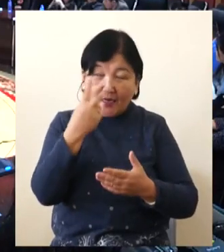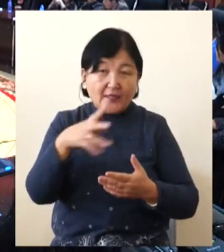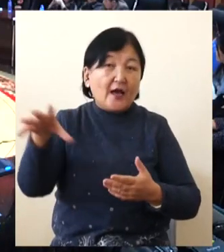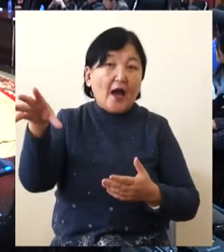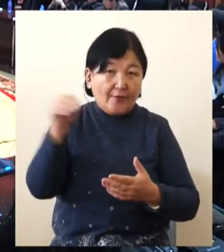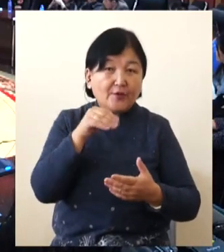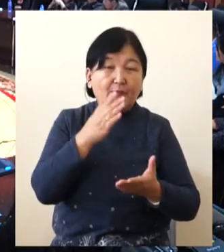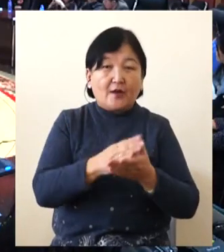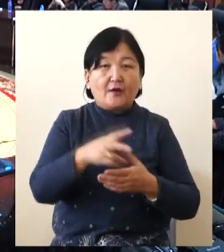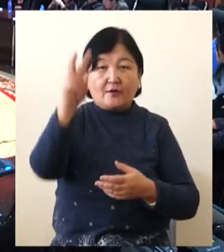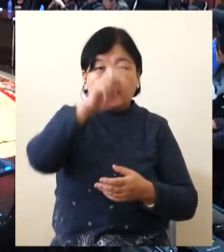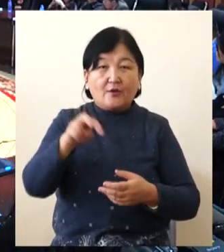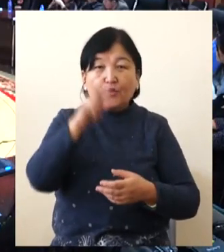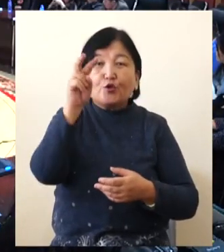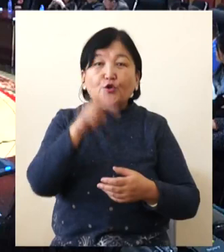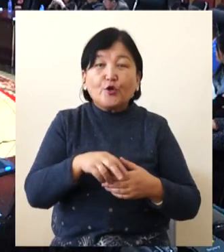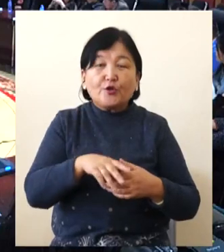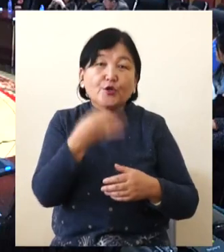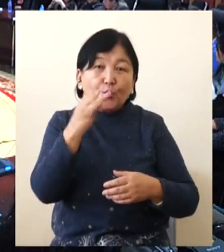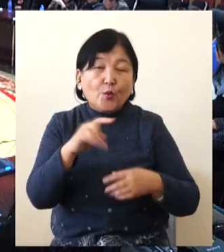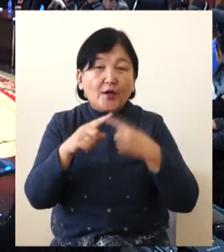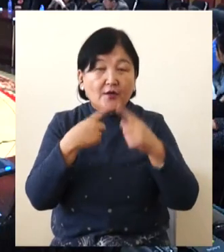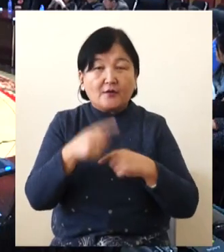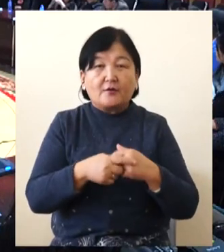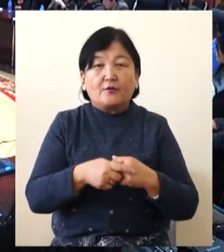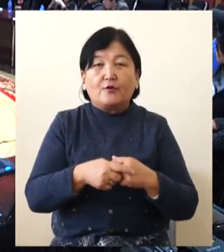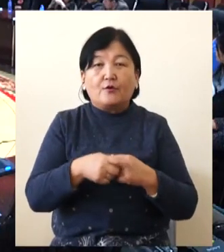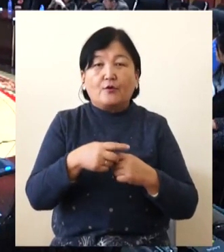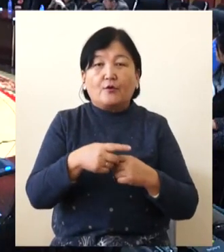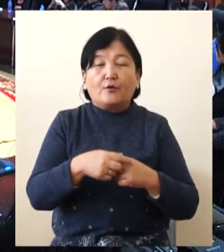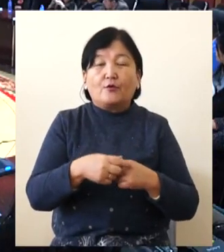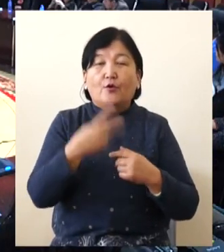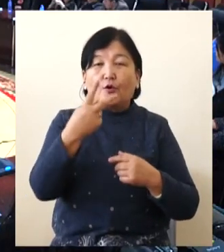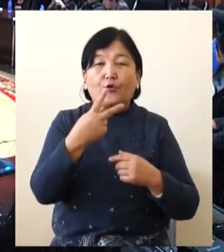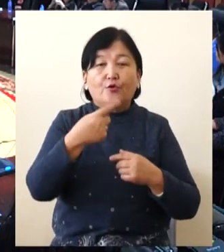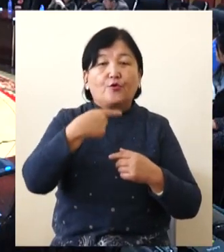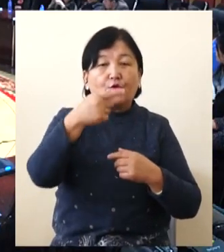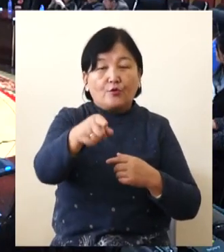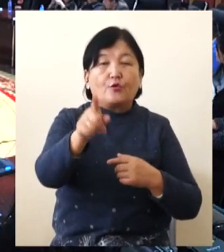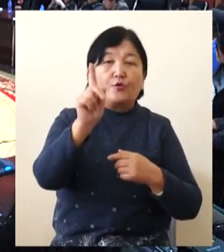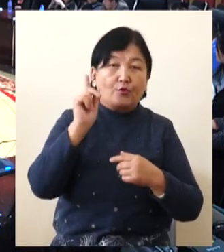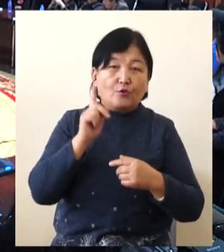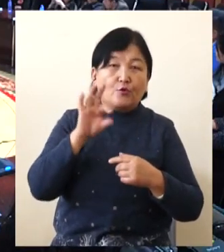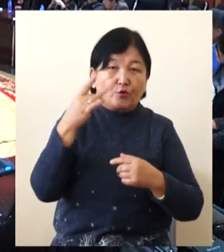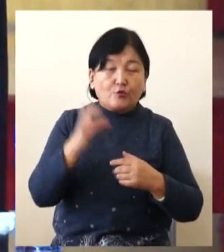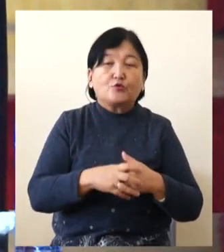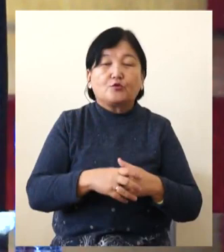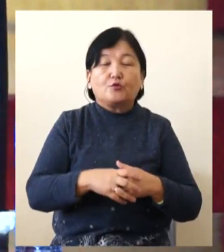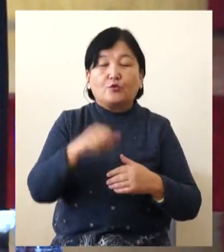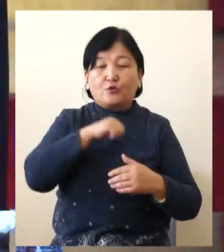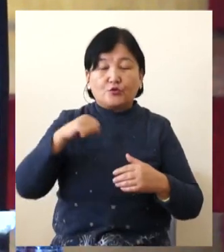байхад бол яг хав долларыг тухай ялангуяа хоёр хөрш хоорондоо өөр өөрсдийнхөө валютаар